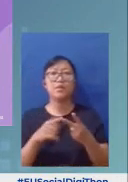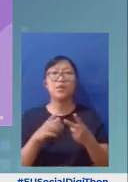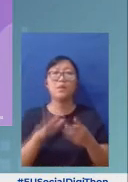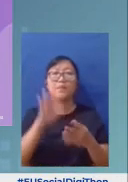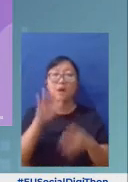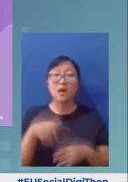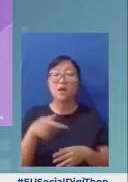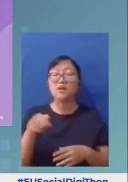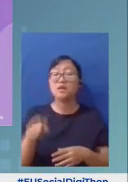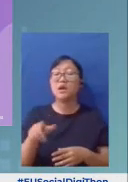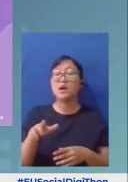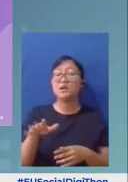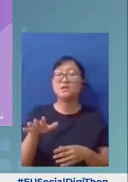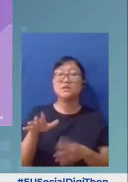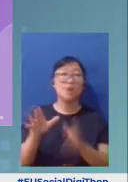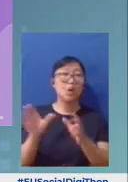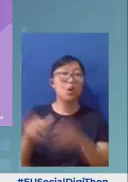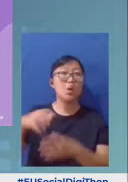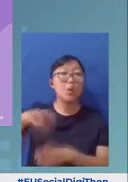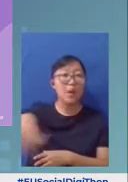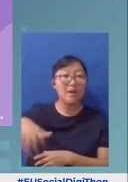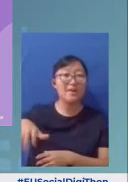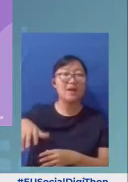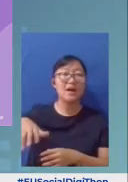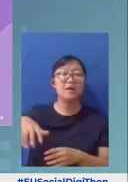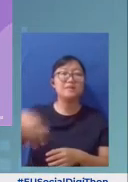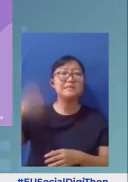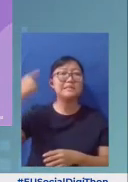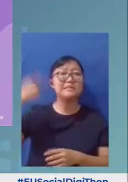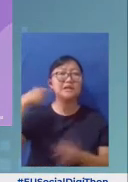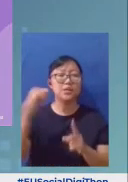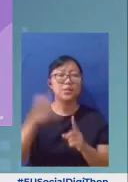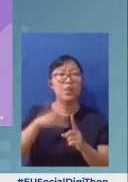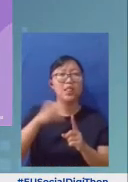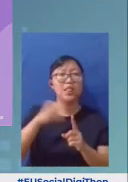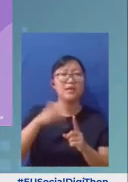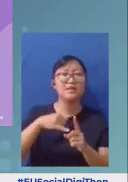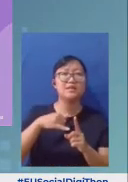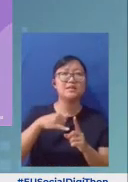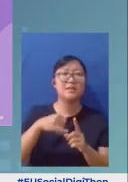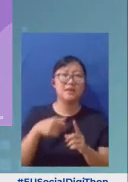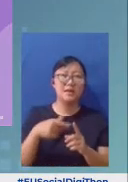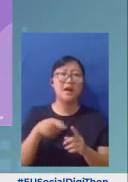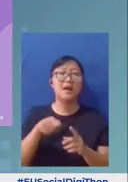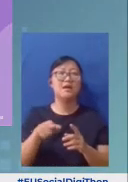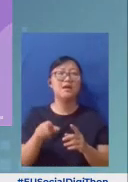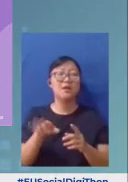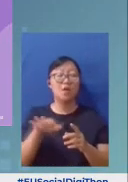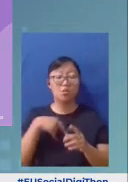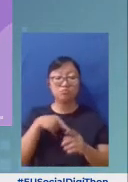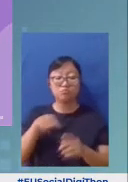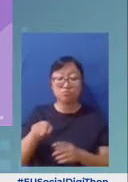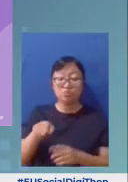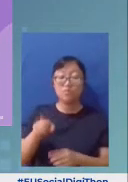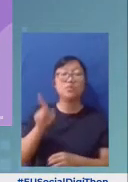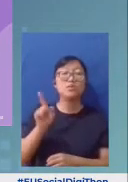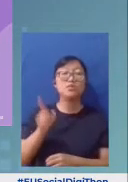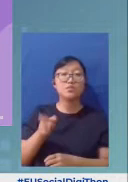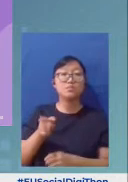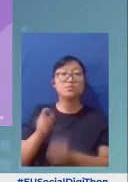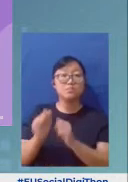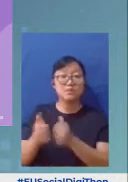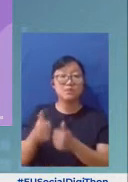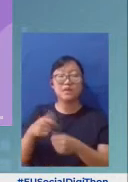Berarti itu yang perlu diperbaiki dulu, misalnya lewat terapi keluarga. Kemudian dicari tahu juga